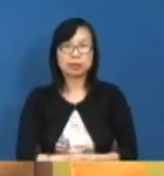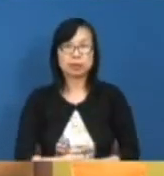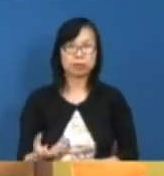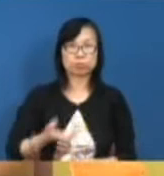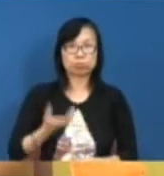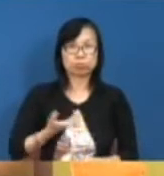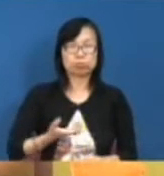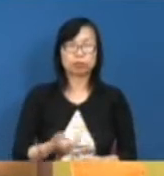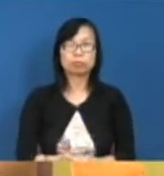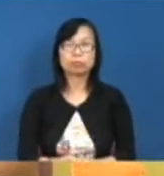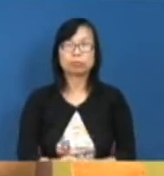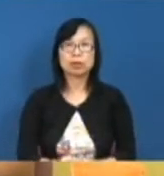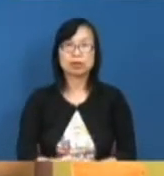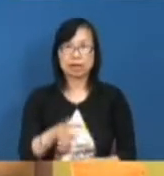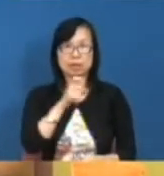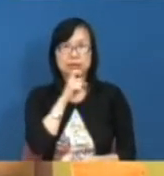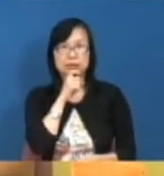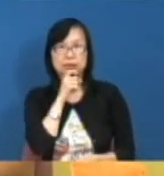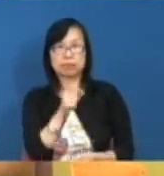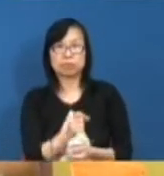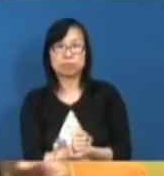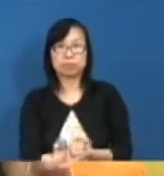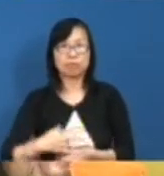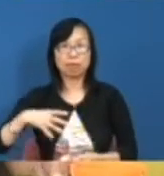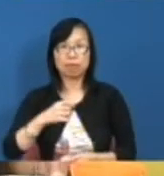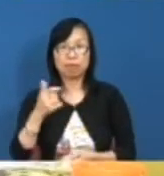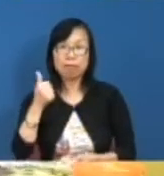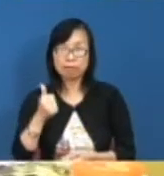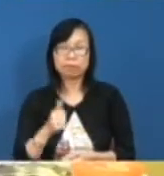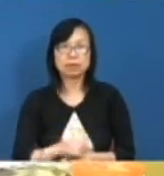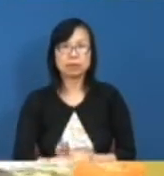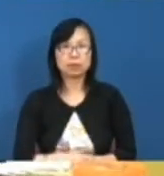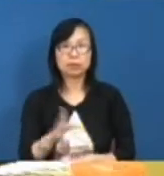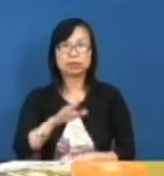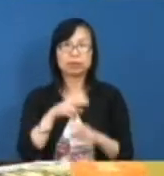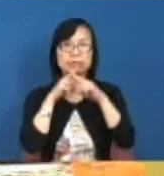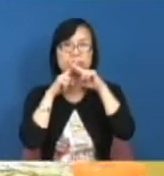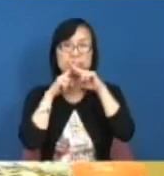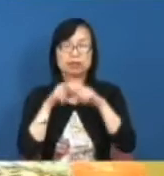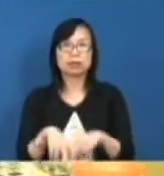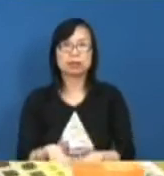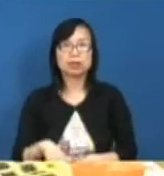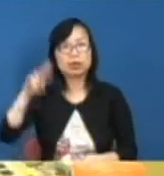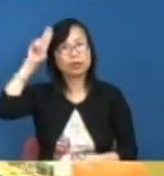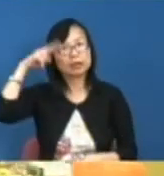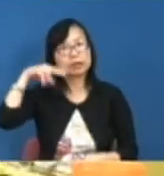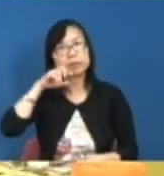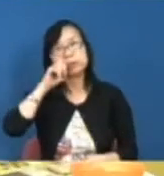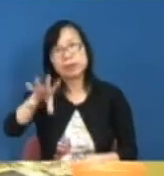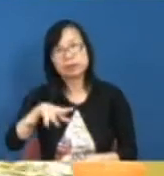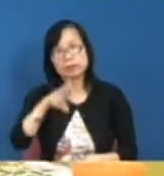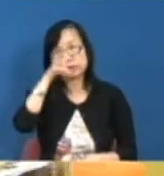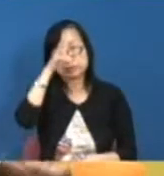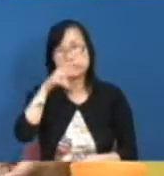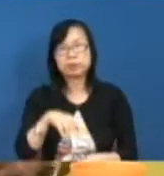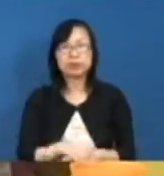料又不敢出聲，因為我們弱勢嘛。那他罵政府罵得那麼厲害，他就乘機道歉咯，